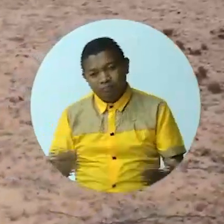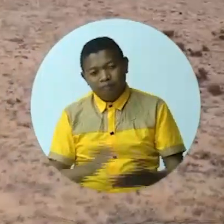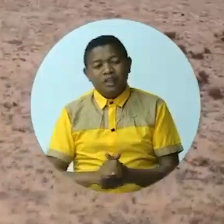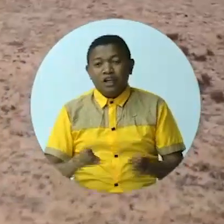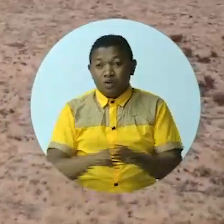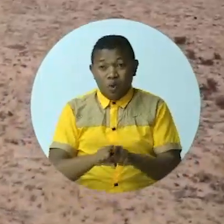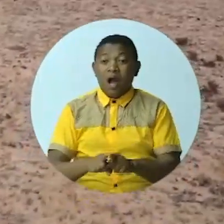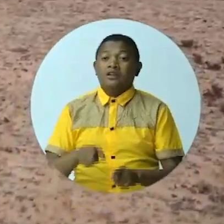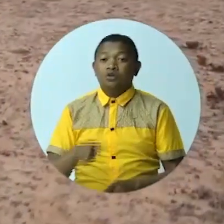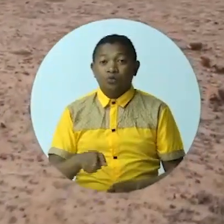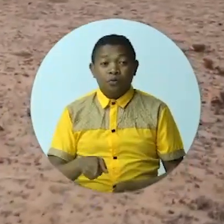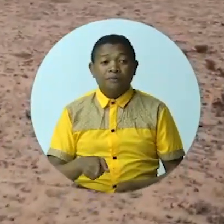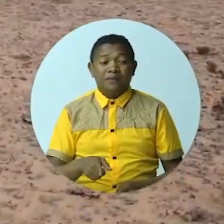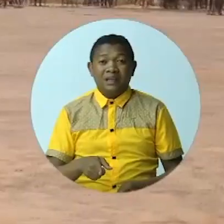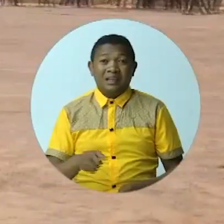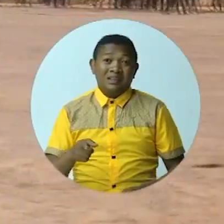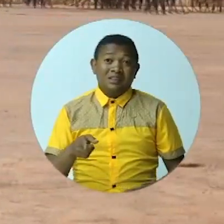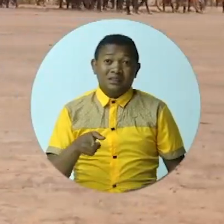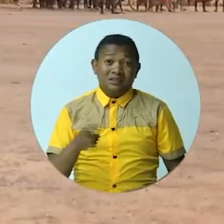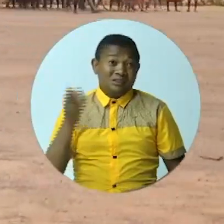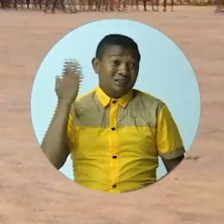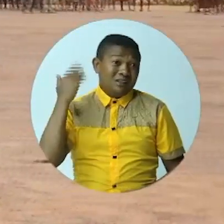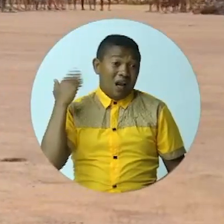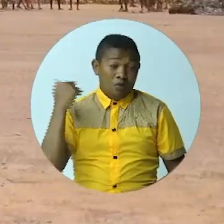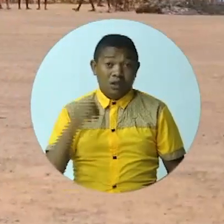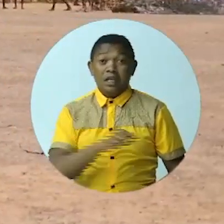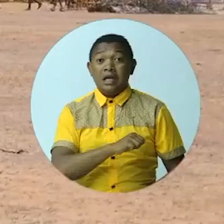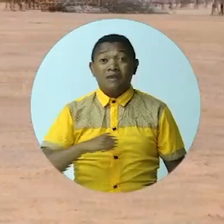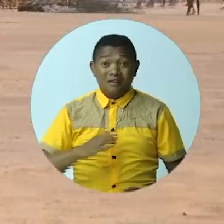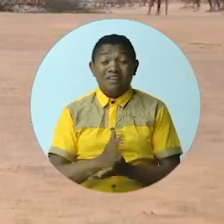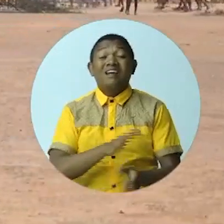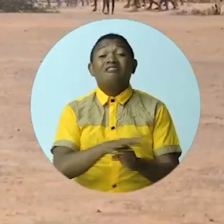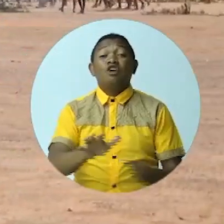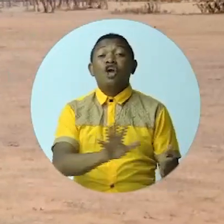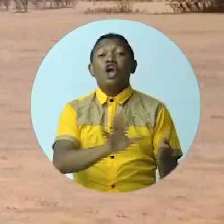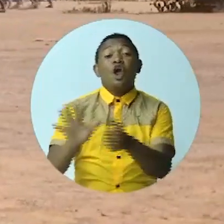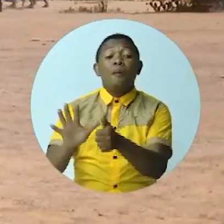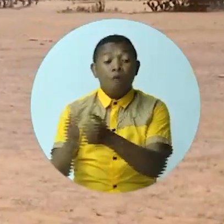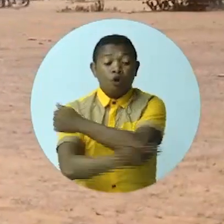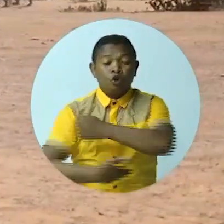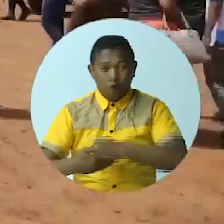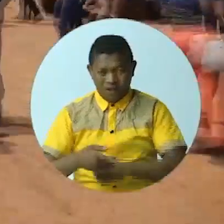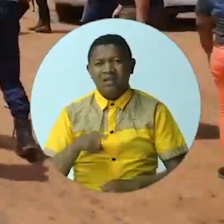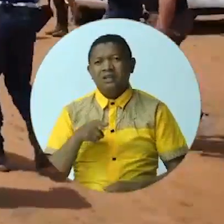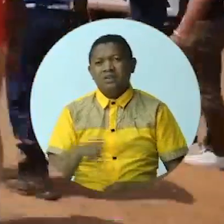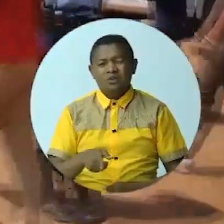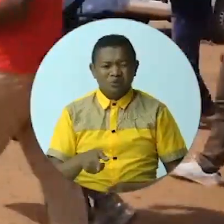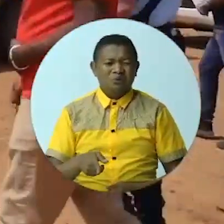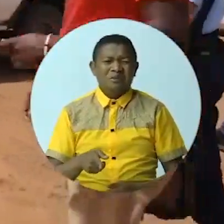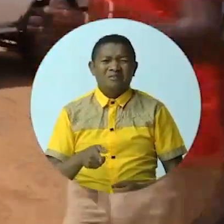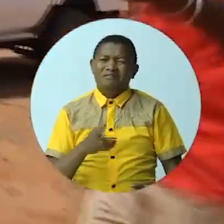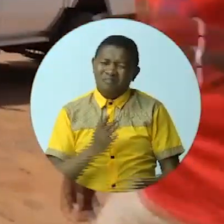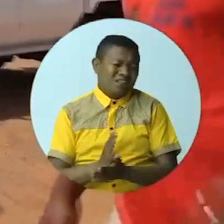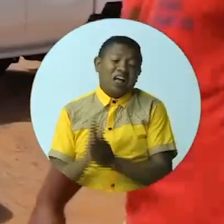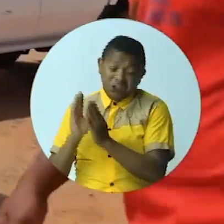enimpolo taona noa ajiny noa tsy nisy tetikasa lehibe noa